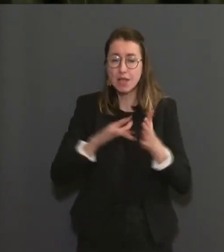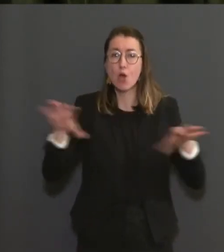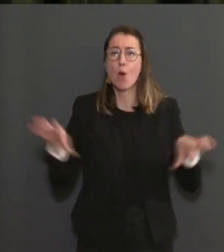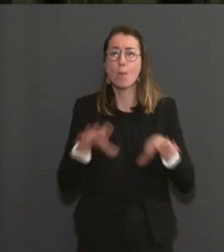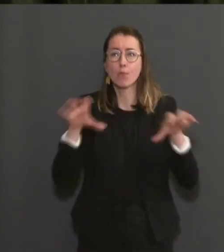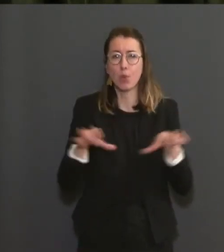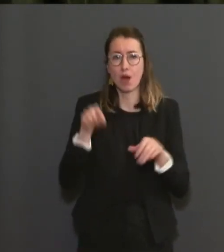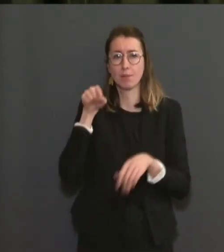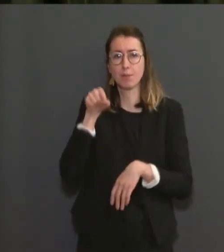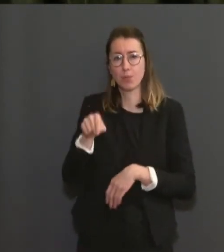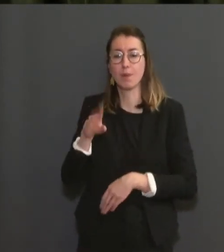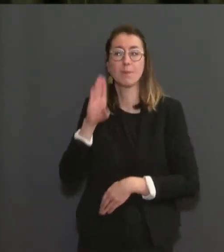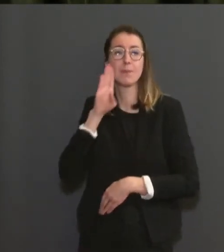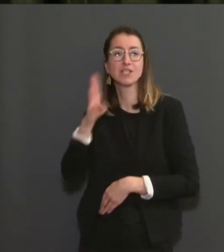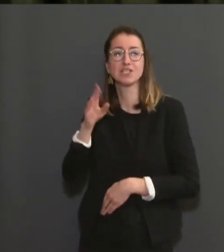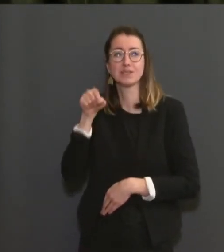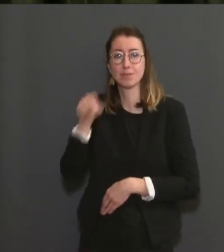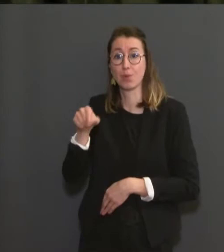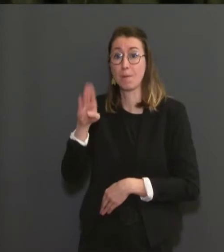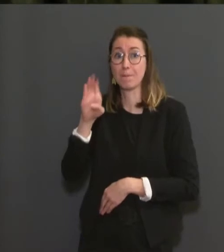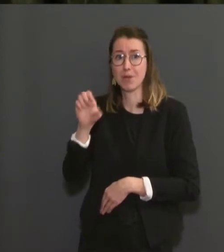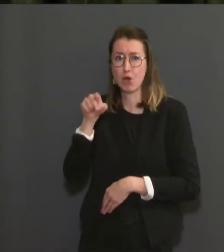emploi.belgique.be.